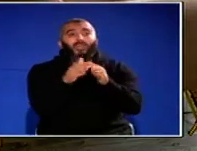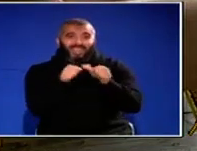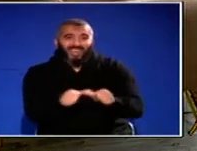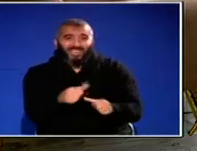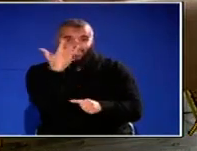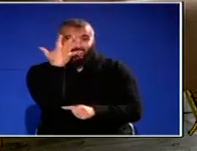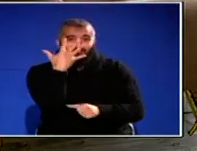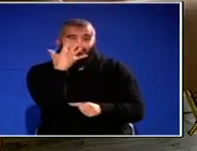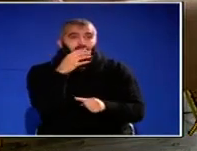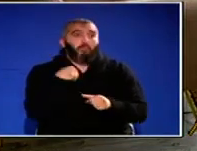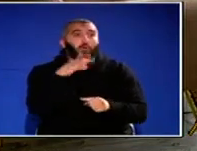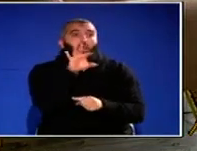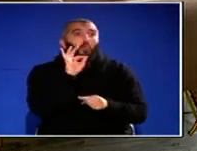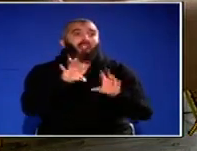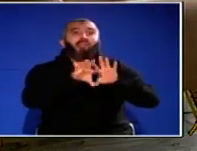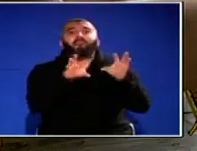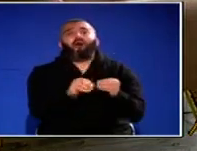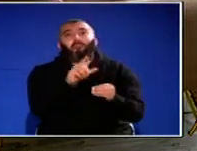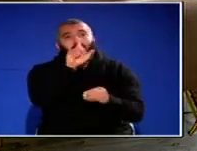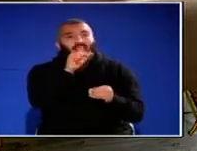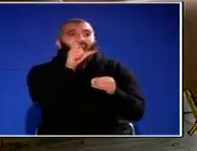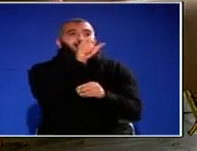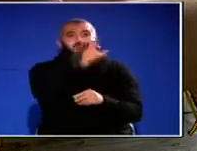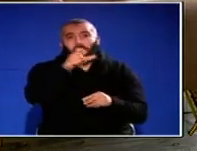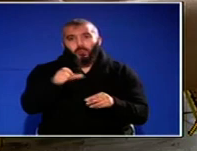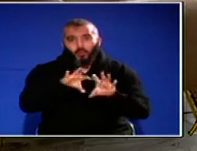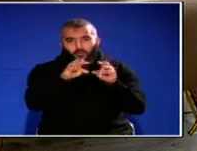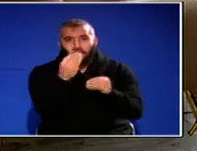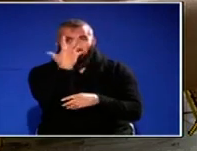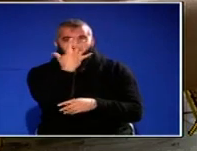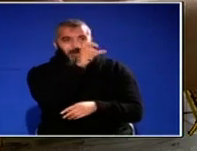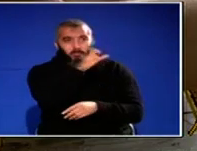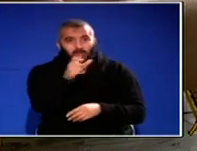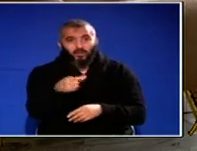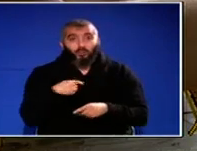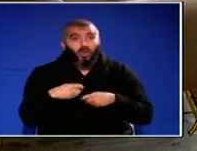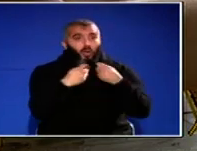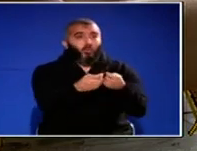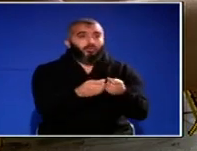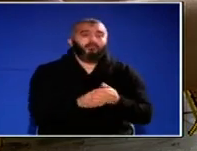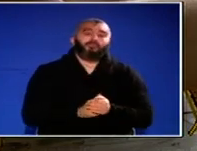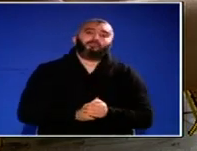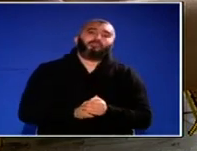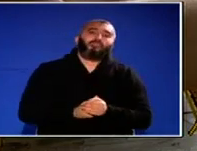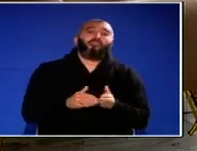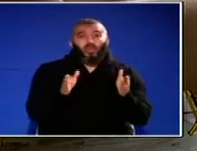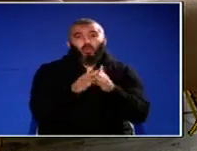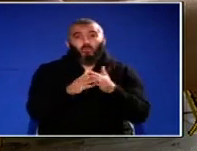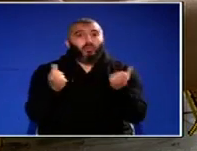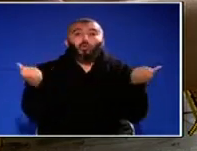واضح السؤال خويا؟ واضح سيدة وهيبة إن شاء الله. مثلا الماكلة وشحال نخرج، وإلا كان دراهم ثاني